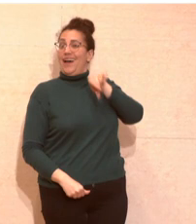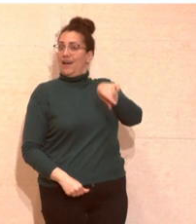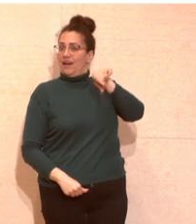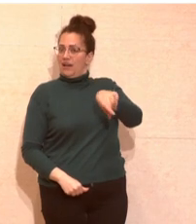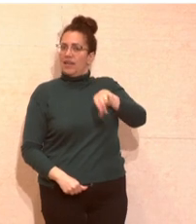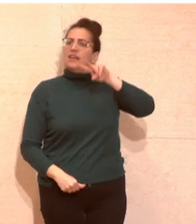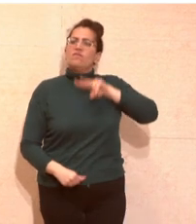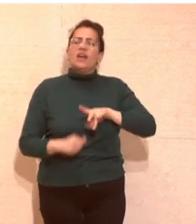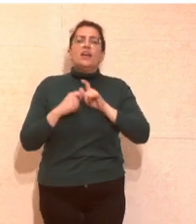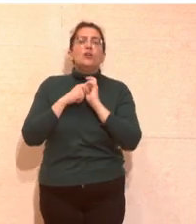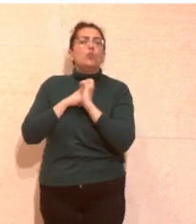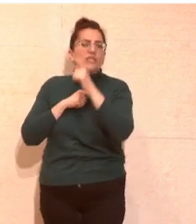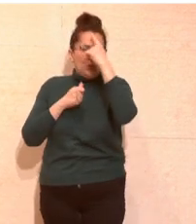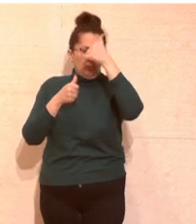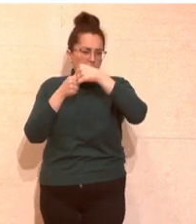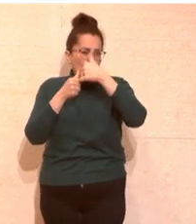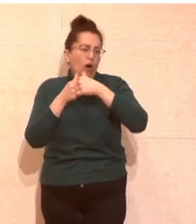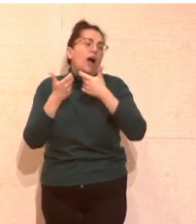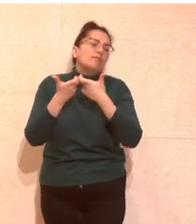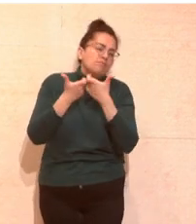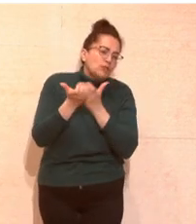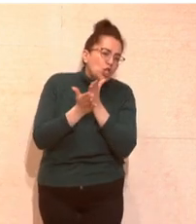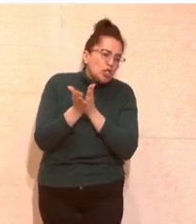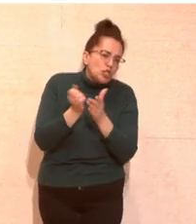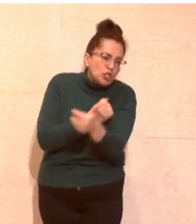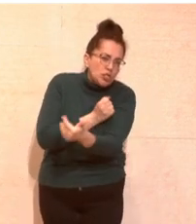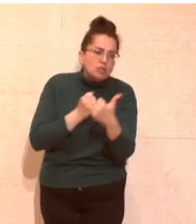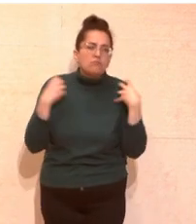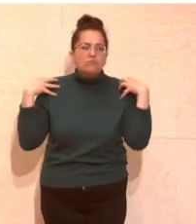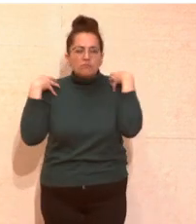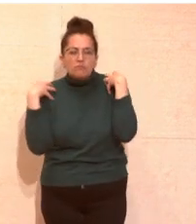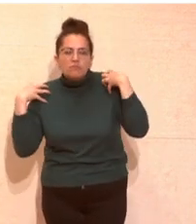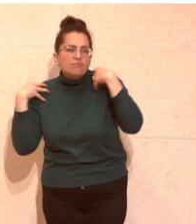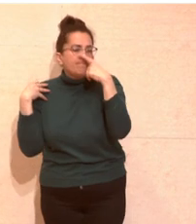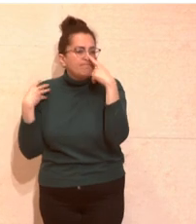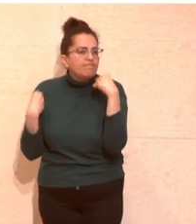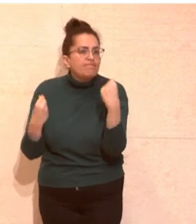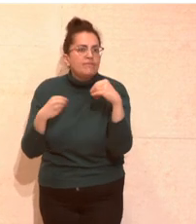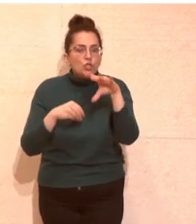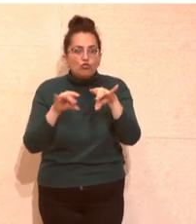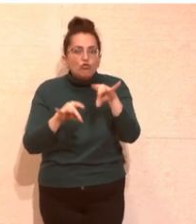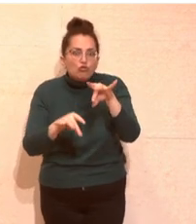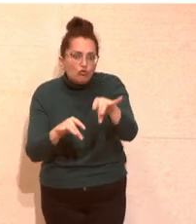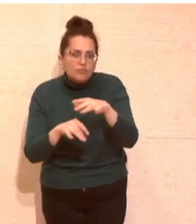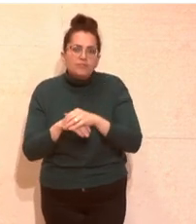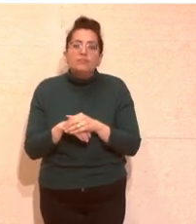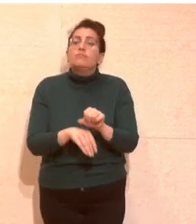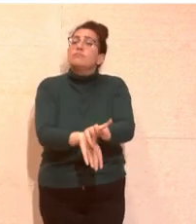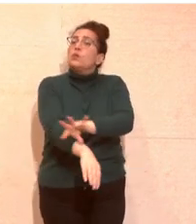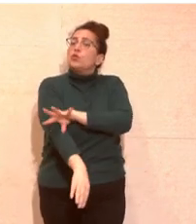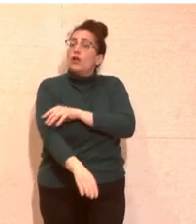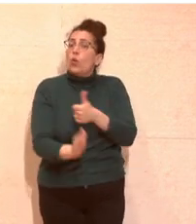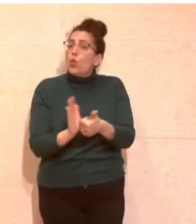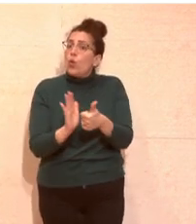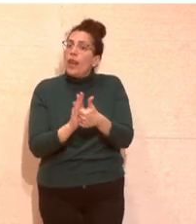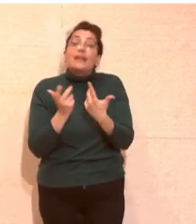mémoire procédurale, celle de nos habiletés qui sont motrices et perceptives. Il a un rôle émotionnel très important.